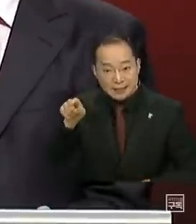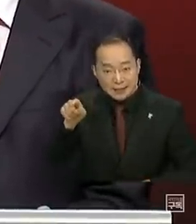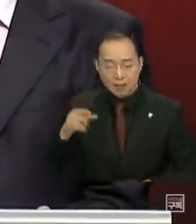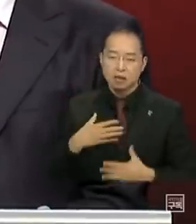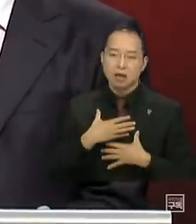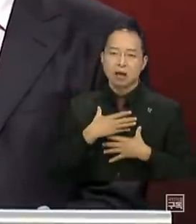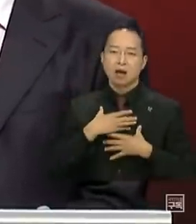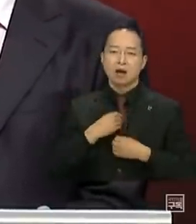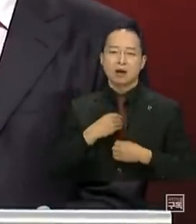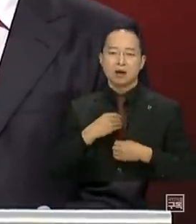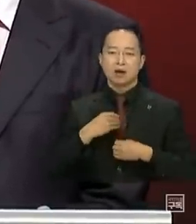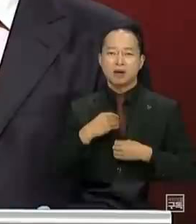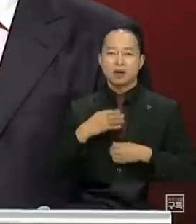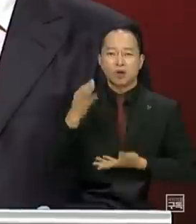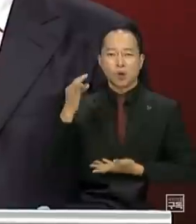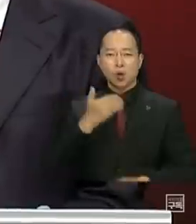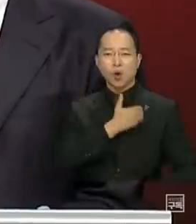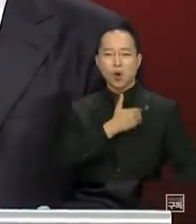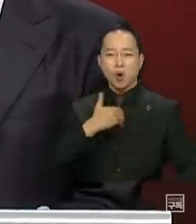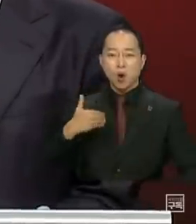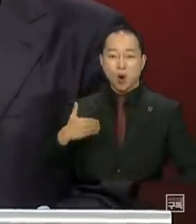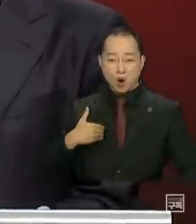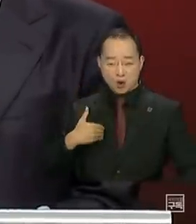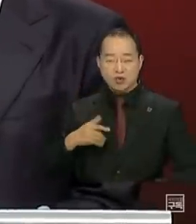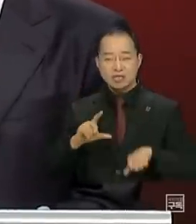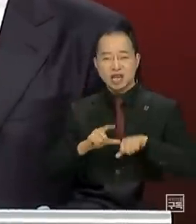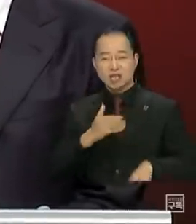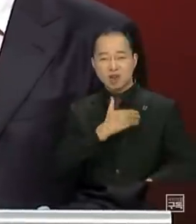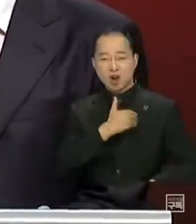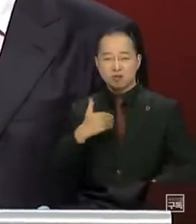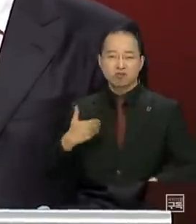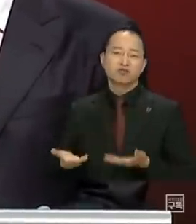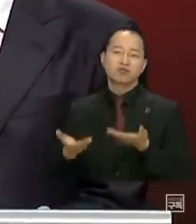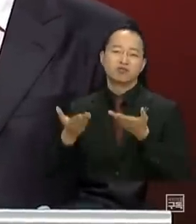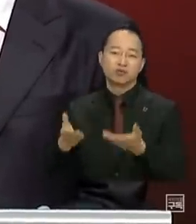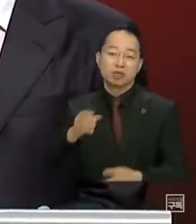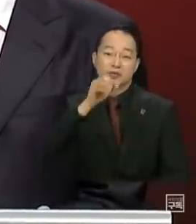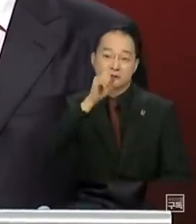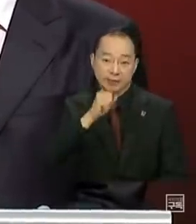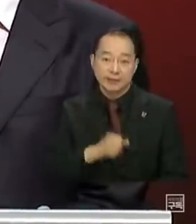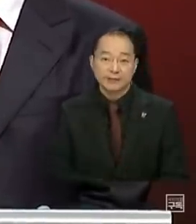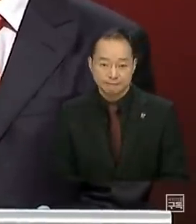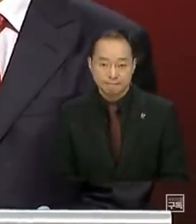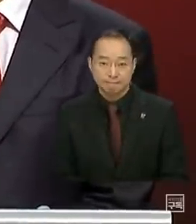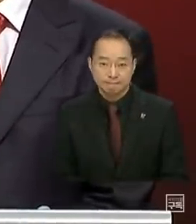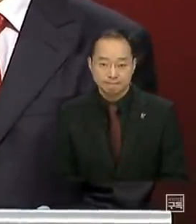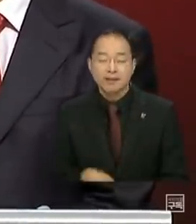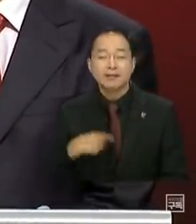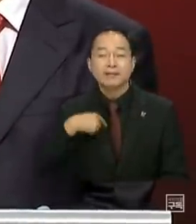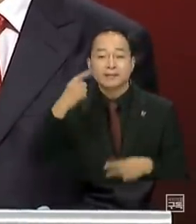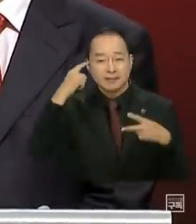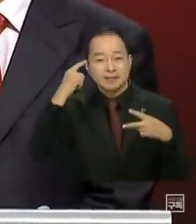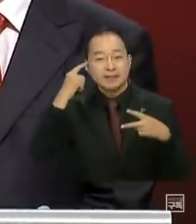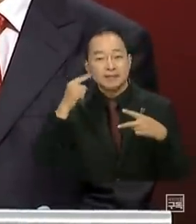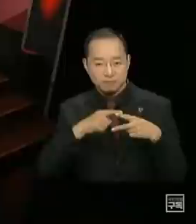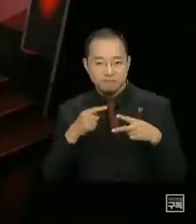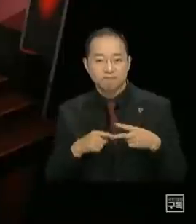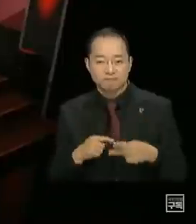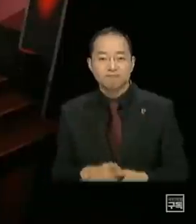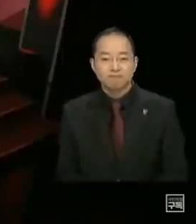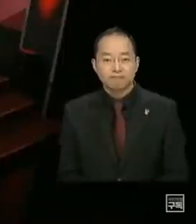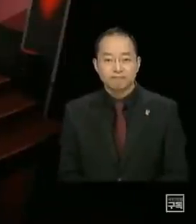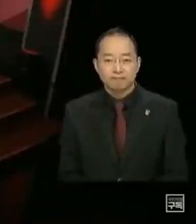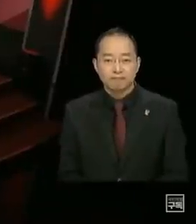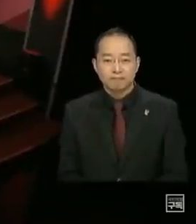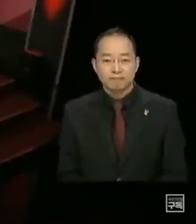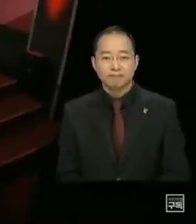안락과 여유를 주는 그런 풍요로운 대한민국이 되었으면 좋겠다. 네. 저는 그런 생각을 늘 해봤습니다.